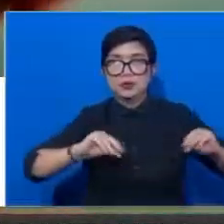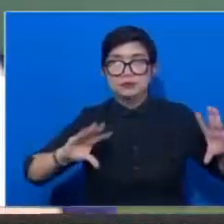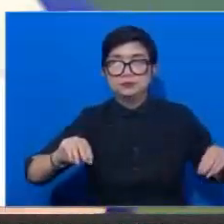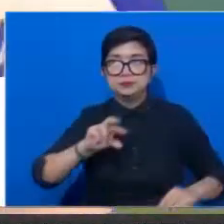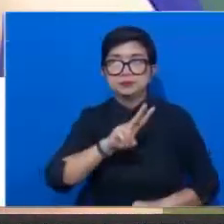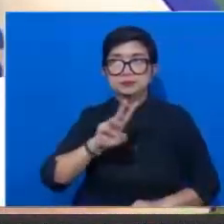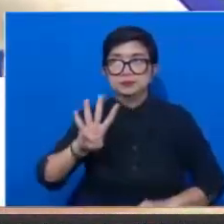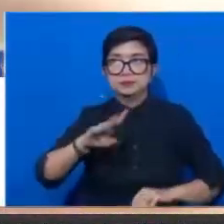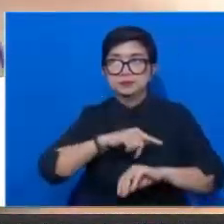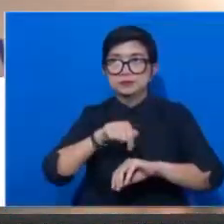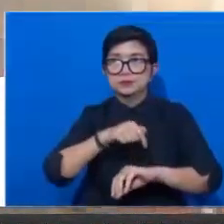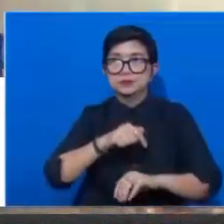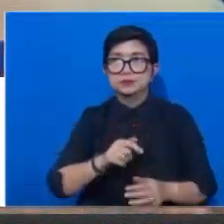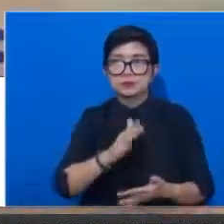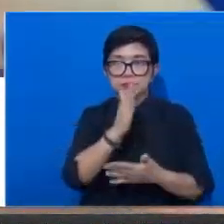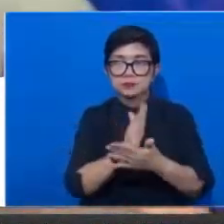dengan sistem 2 kali shift.